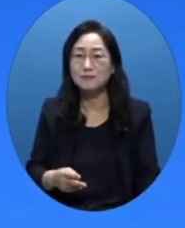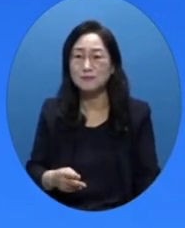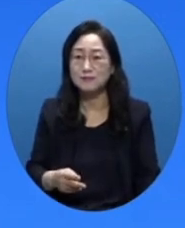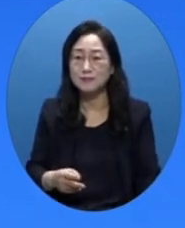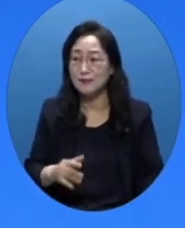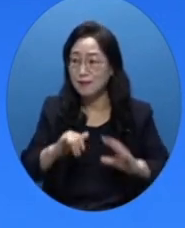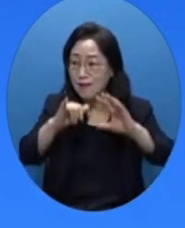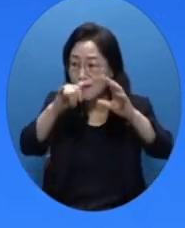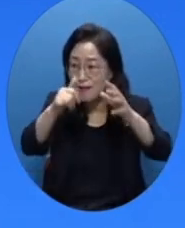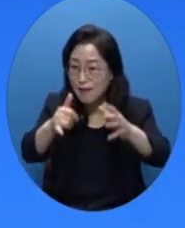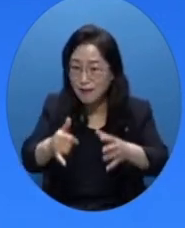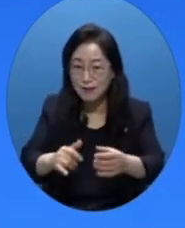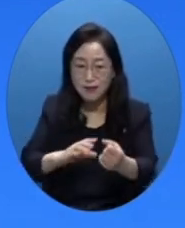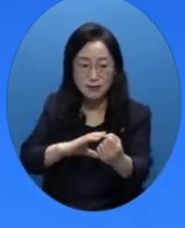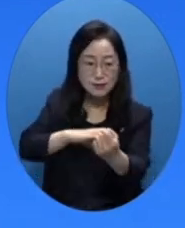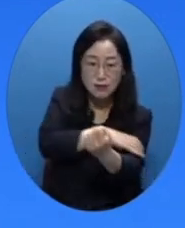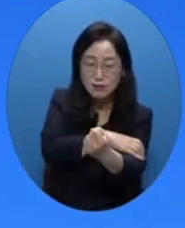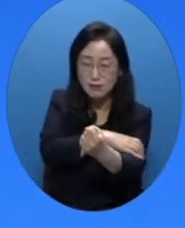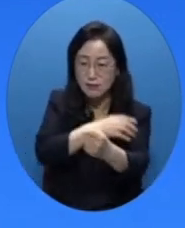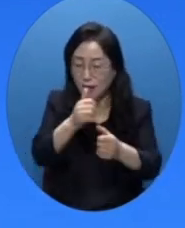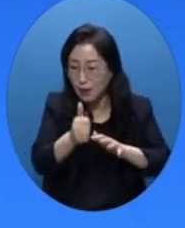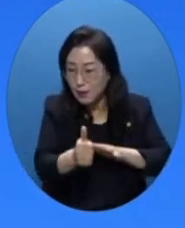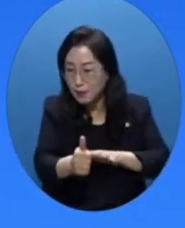세상에 권력을 따라 사는 사람들이 있습니다.